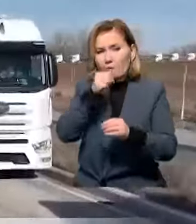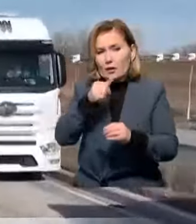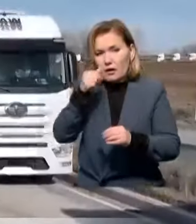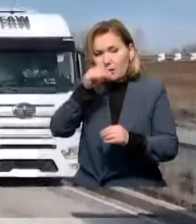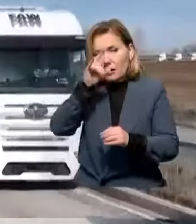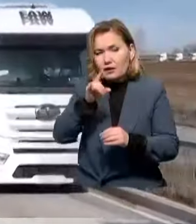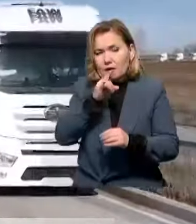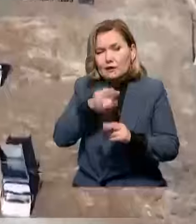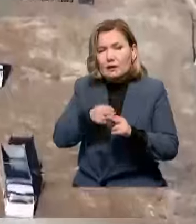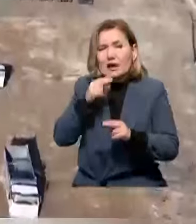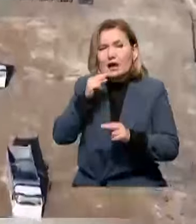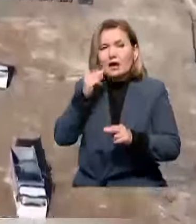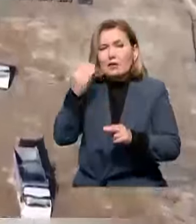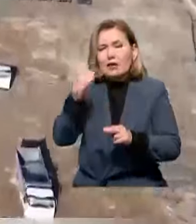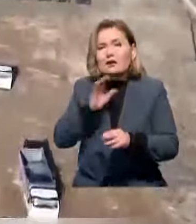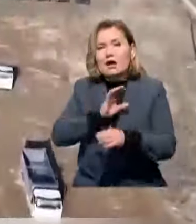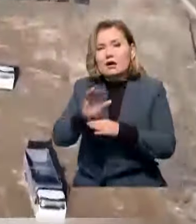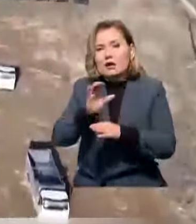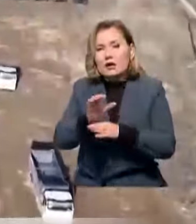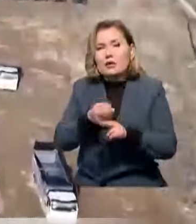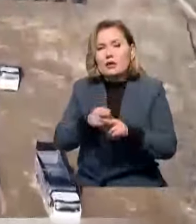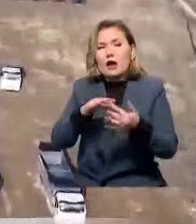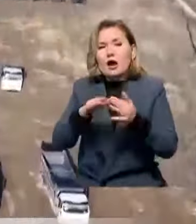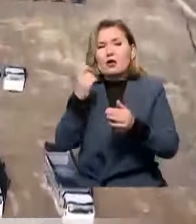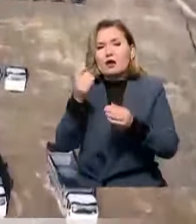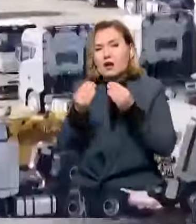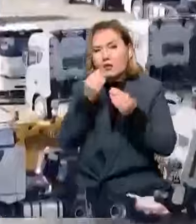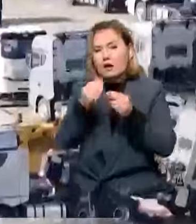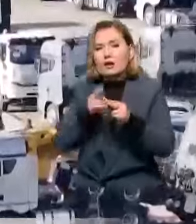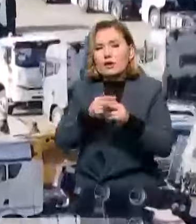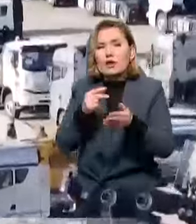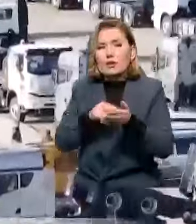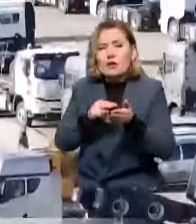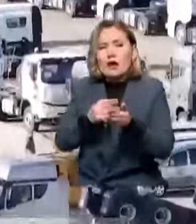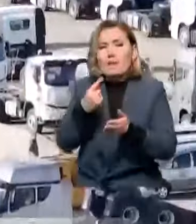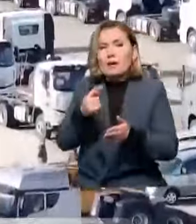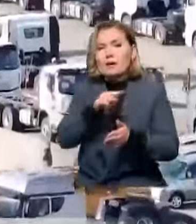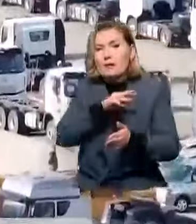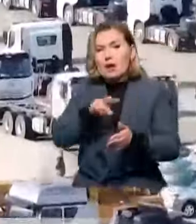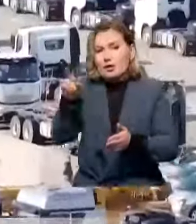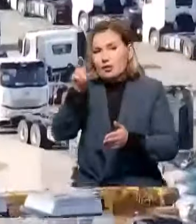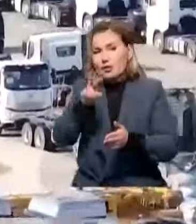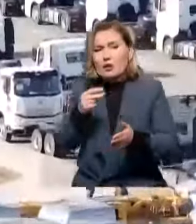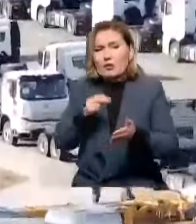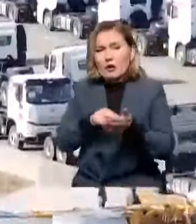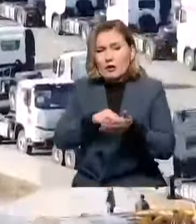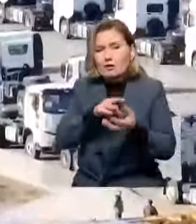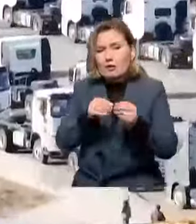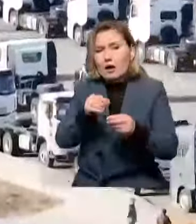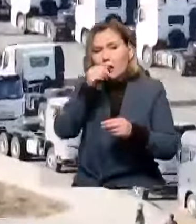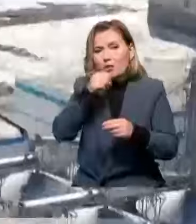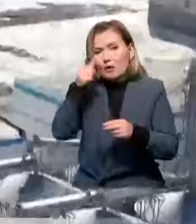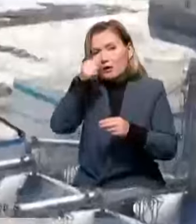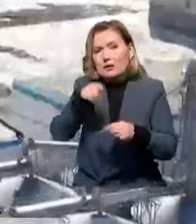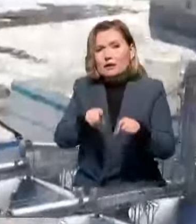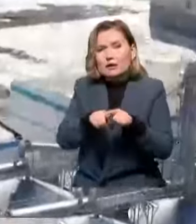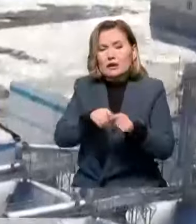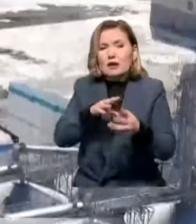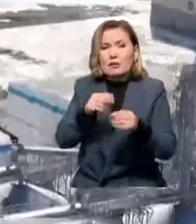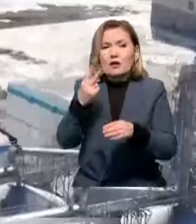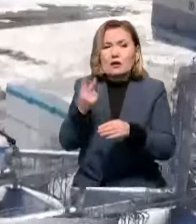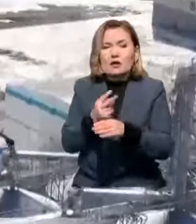Қазақстан аспан асты еліне экспорттаған ауыл шаруашылығы өнімдерінің құны 1 миллиард долларға бағаланады. Бұл алдыңғы жылдармен салыстырғанда